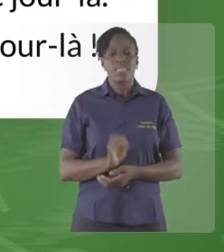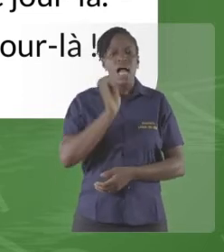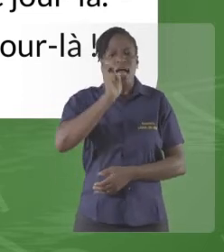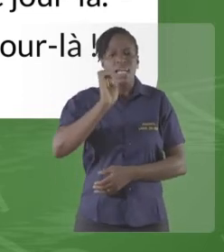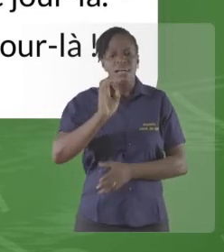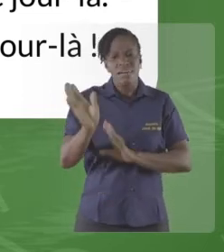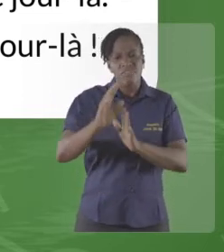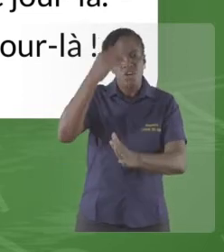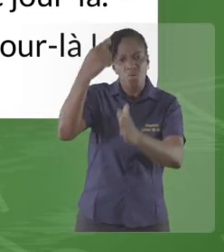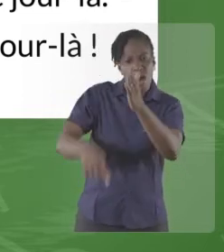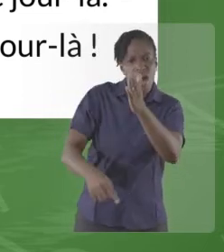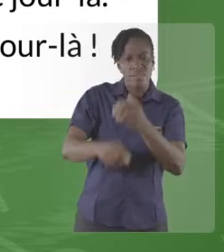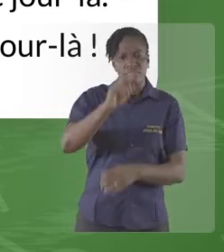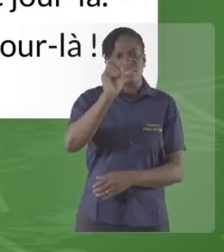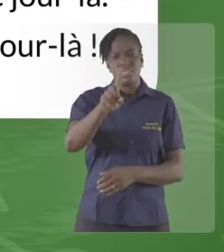Que fait-elle?